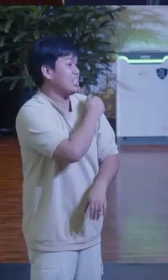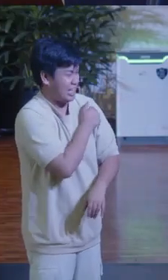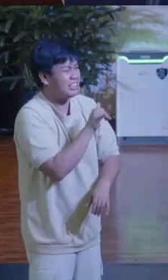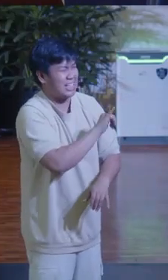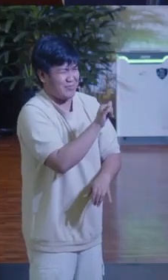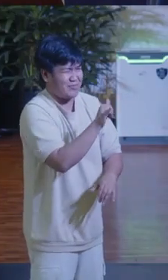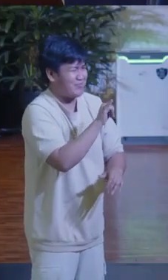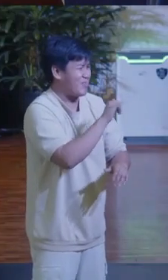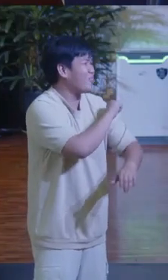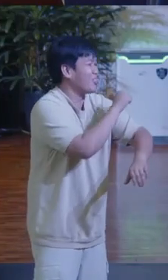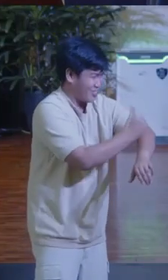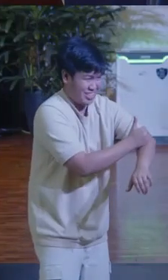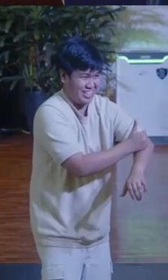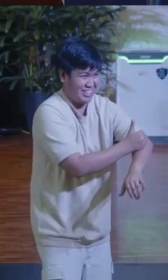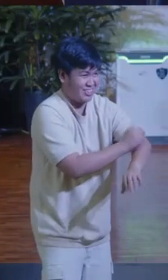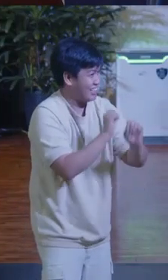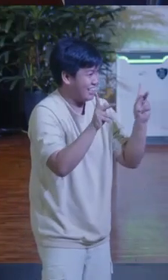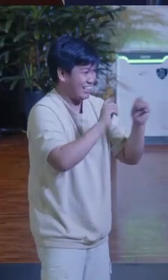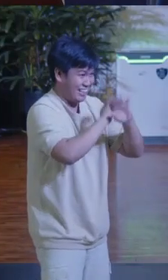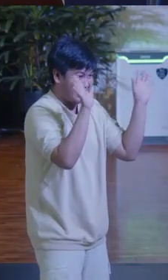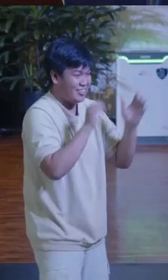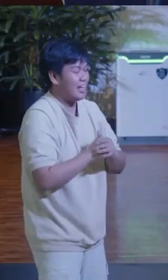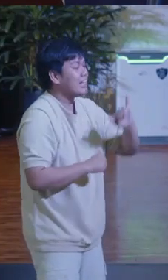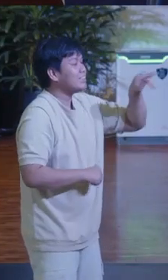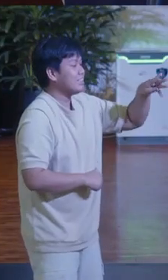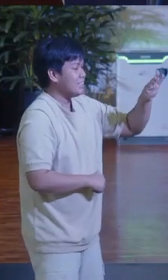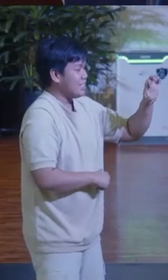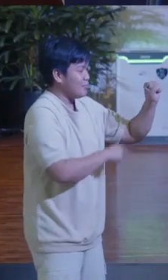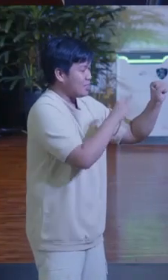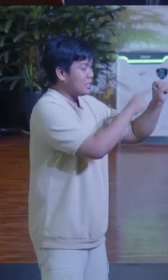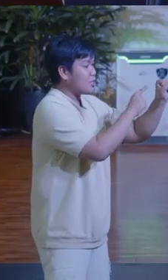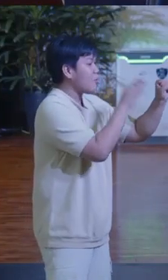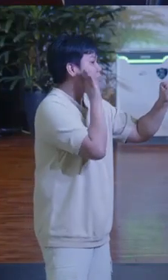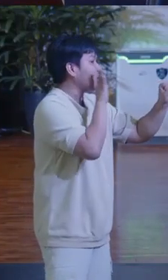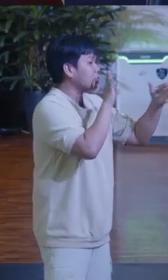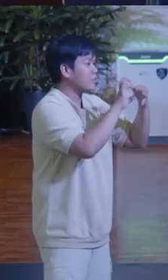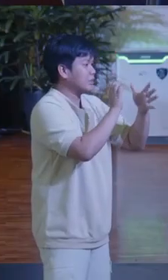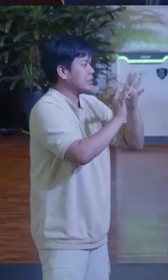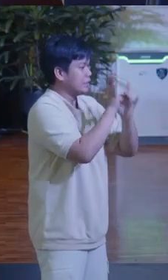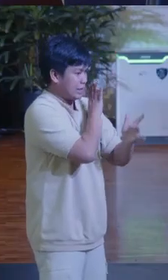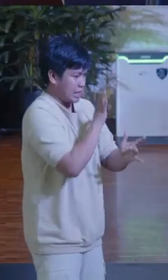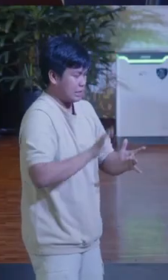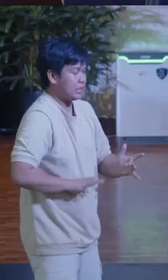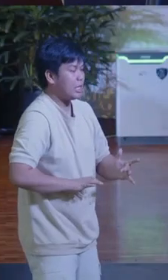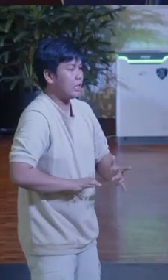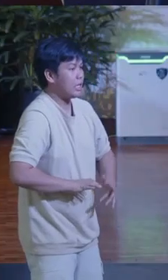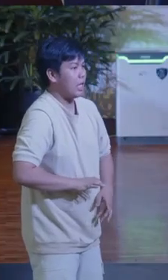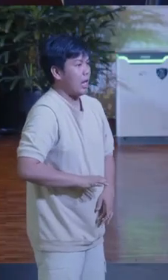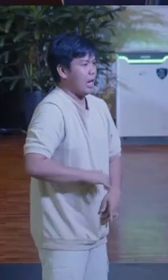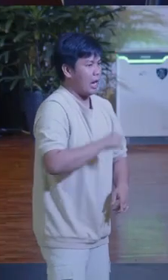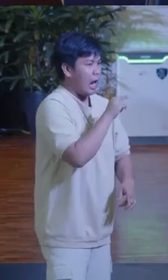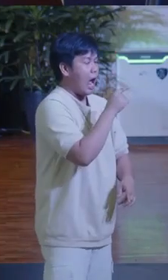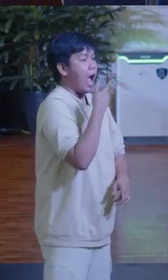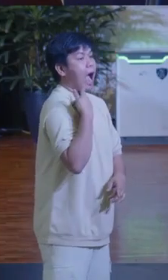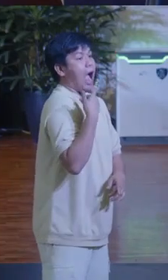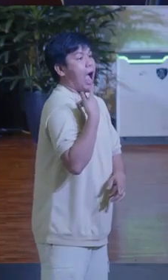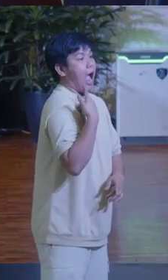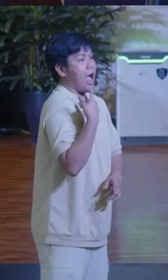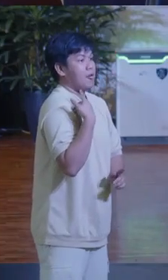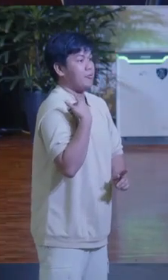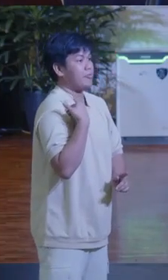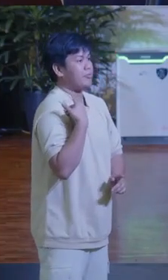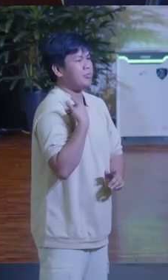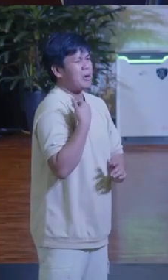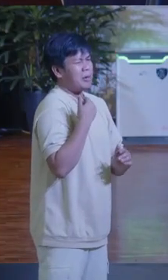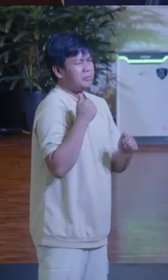meeting sa Acts 15. No? So ngayon, merong certain men came